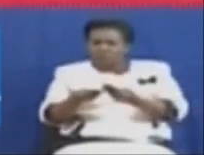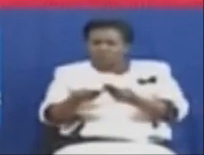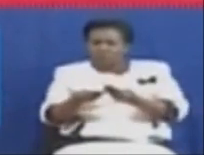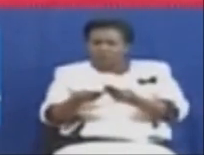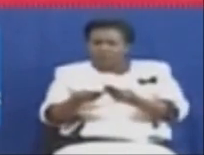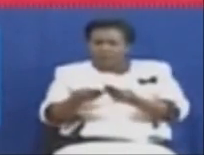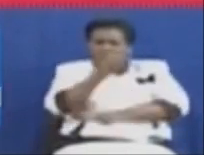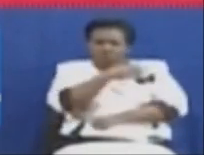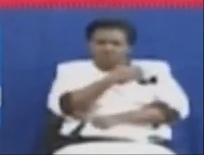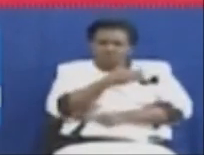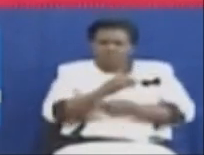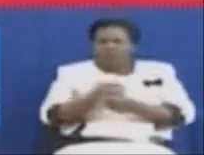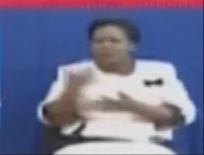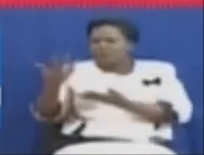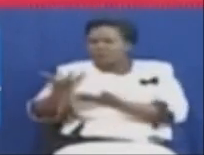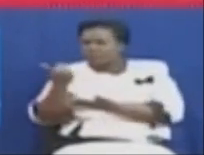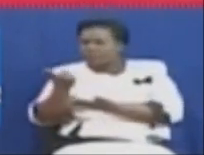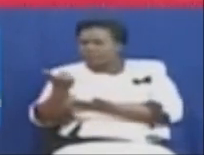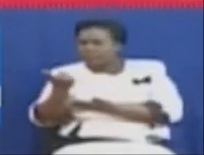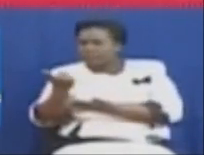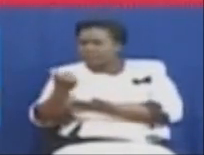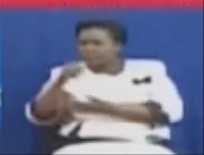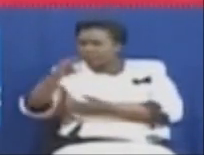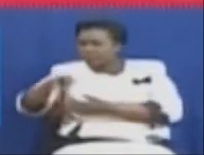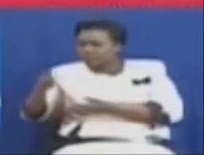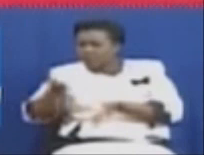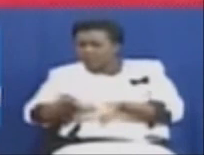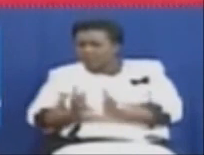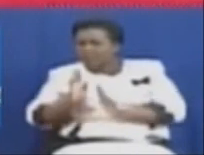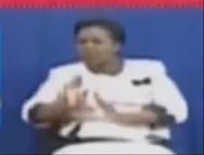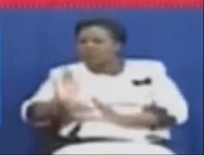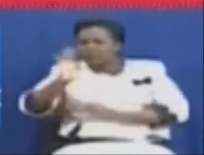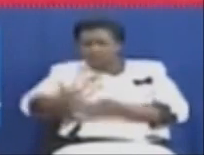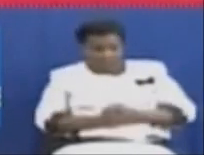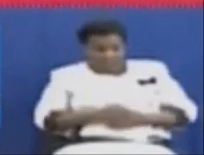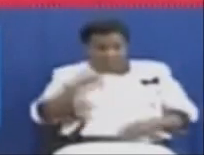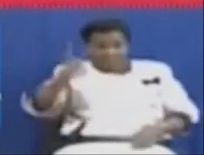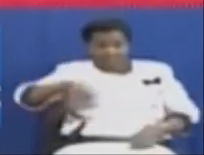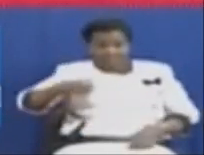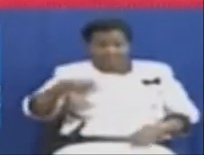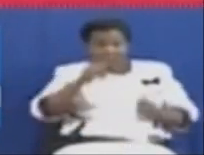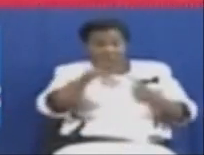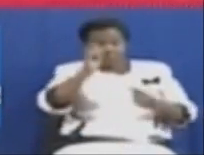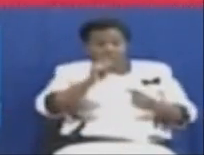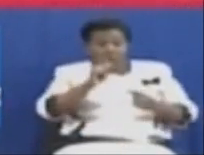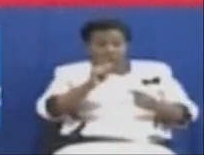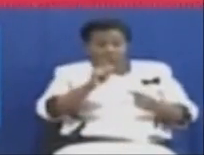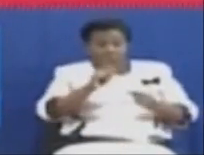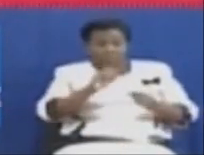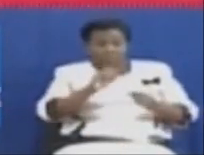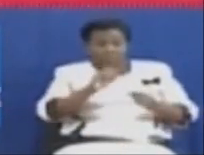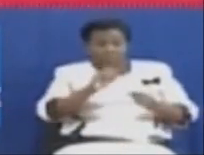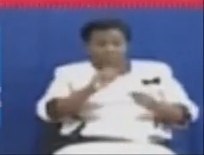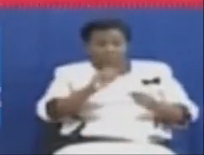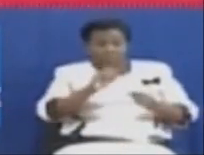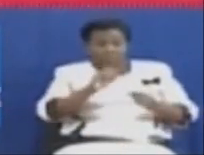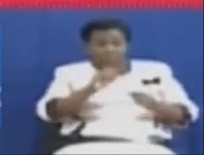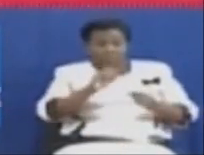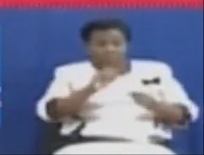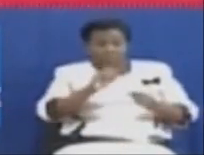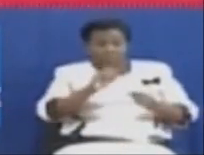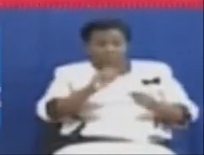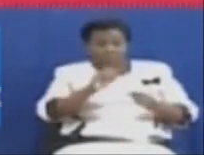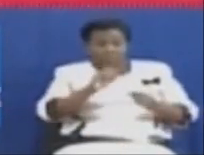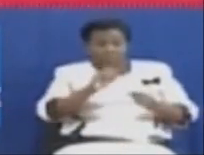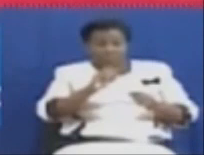vyenyewe havitekelezi malengo yaliyokusudiwa na ushirika. Serikali inakiri vyama vinakabiliwa na changamoto za kiutendaji, usimamizi,